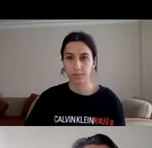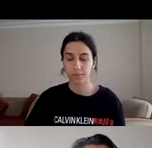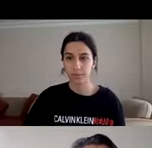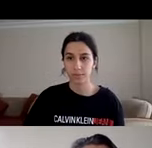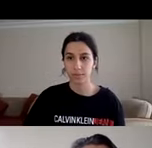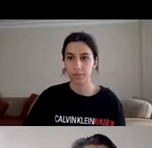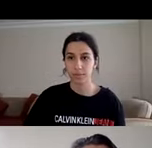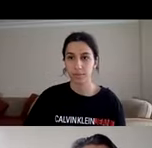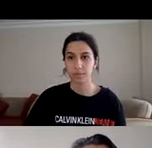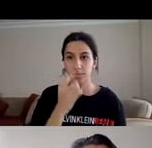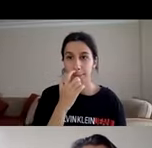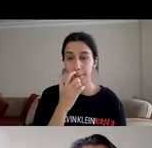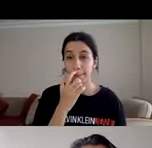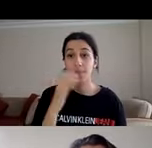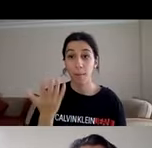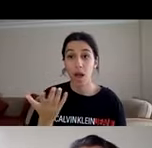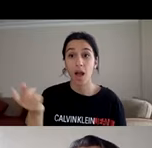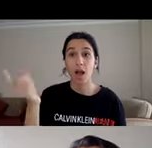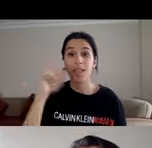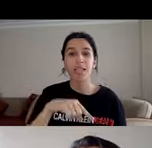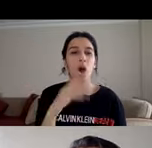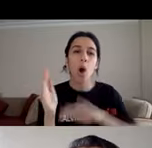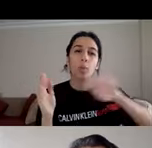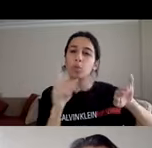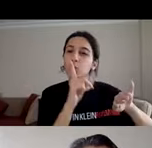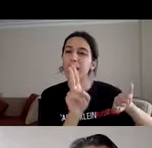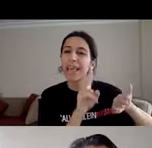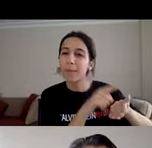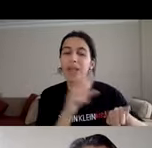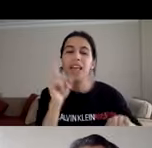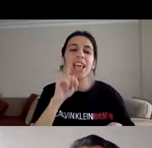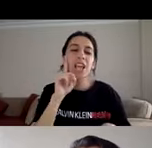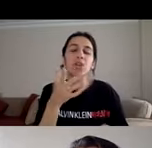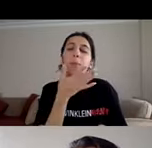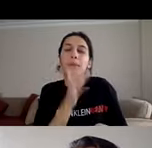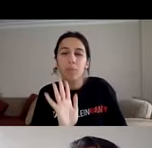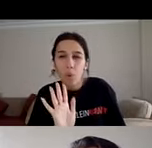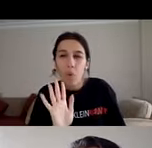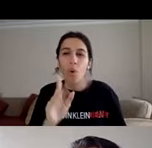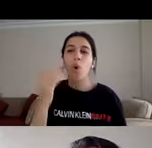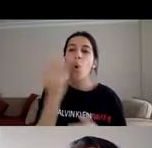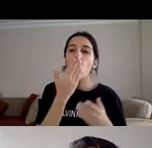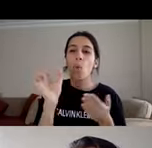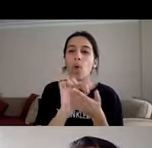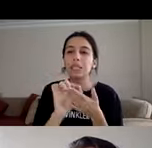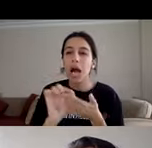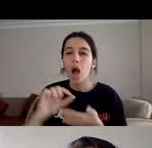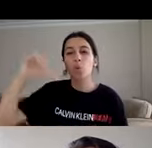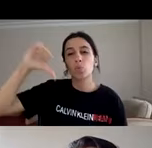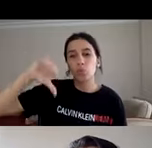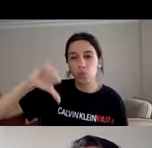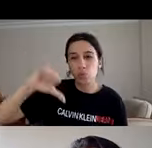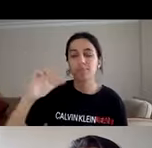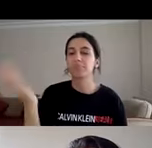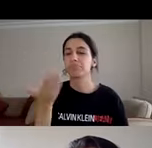Ama diğer bir %20'si İngilizce ikinci dil olarak konuşuyor. %43'ü de okuryazarlık seviyesi düşük